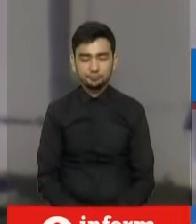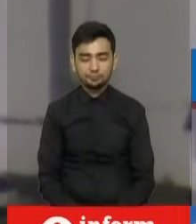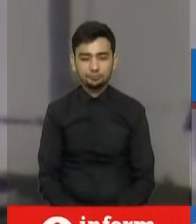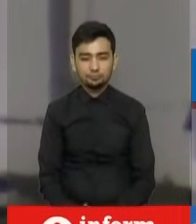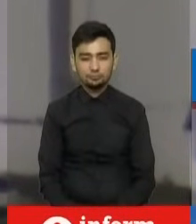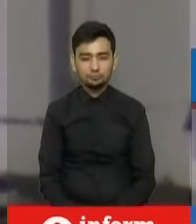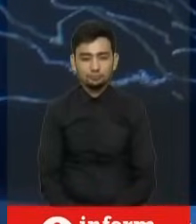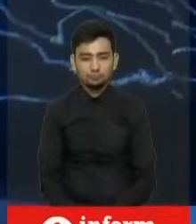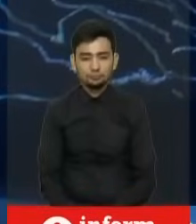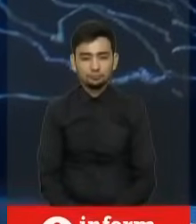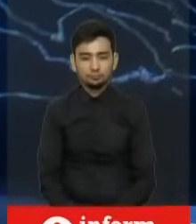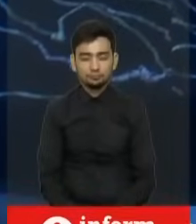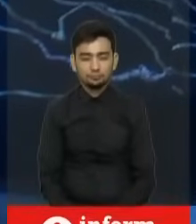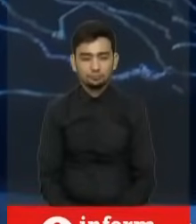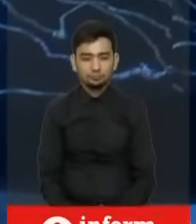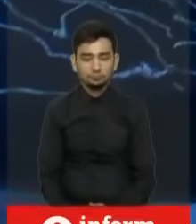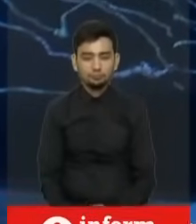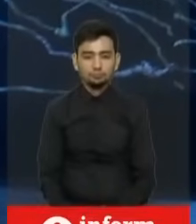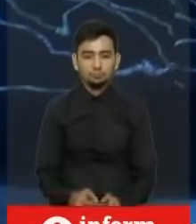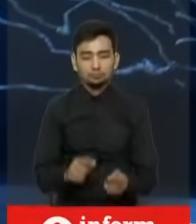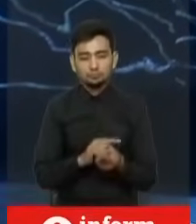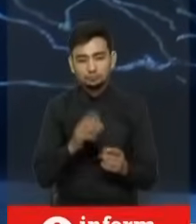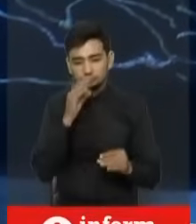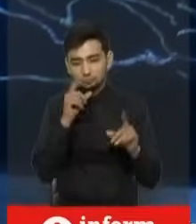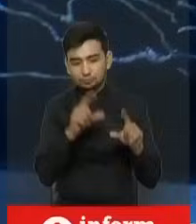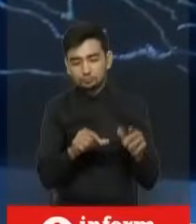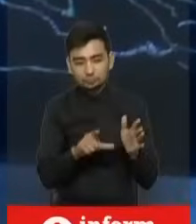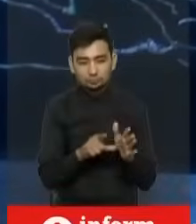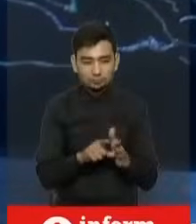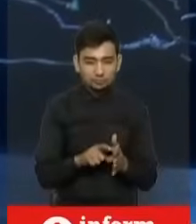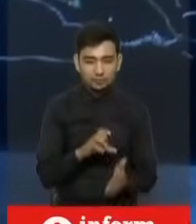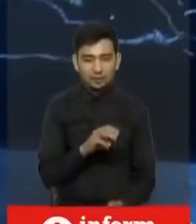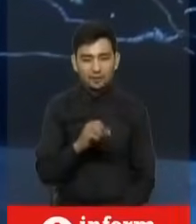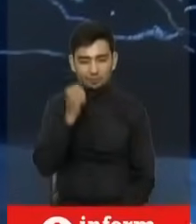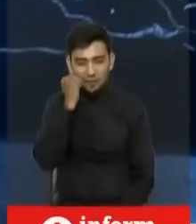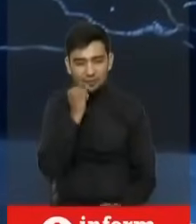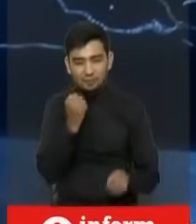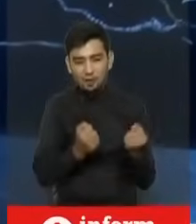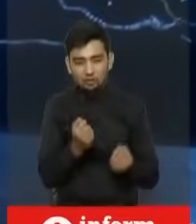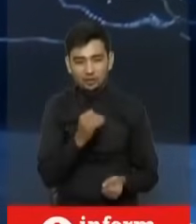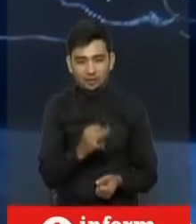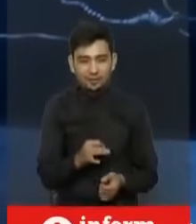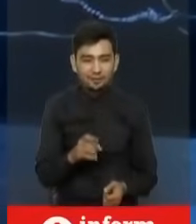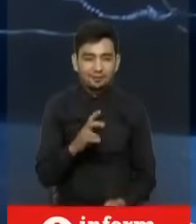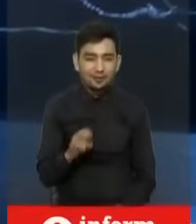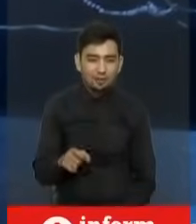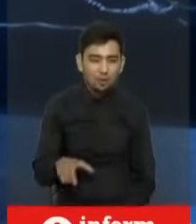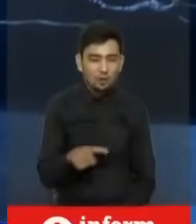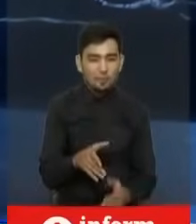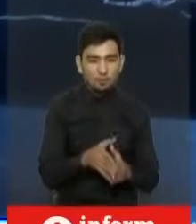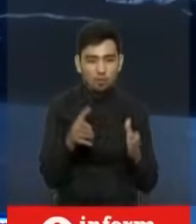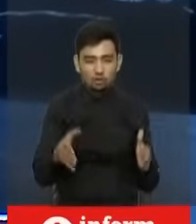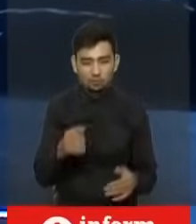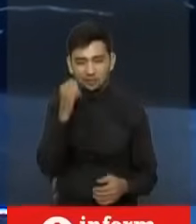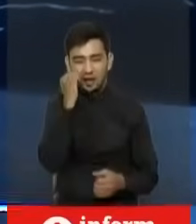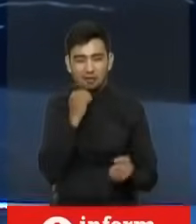Информбюро. Не приведет ли снижение налоговой ставки для старых машин к тому, что на дорогах будет больше